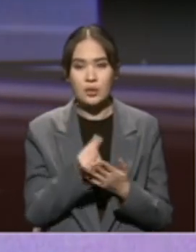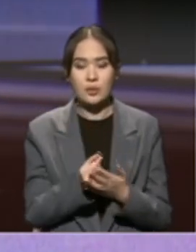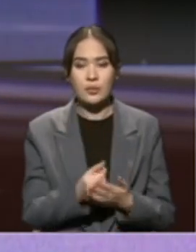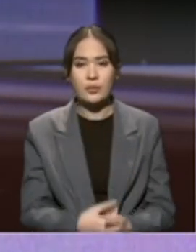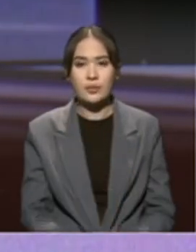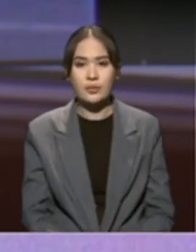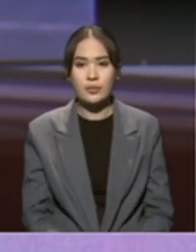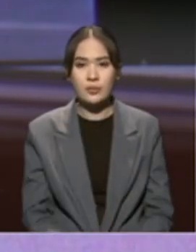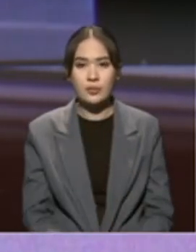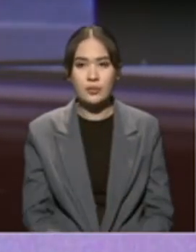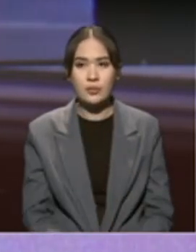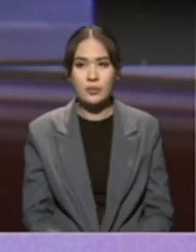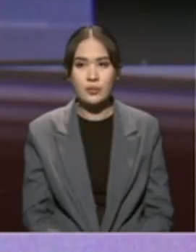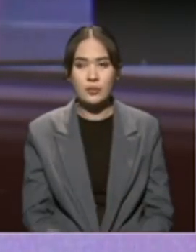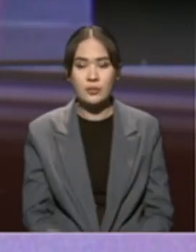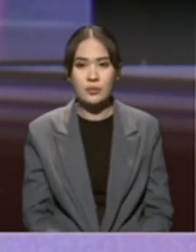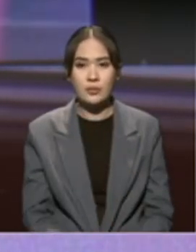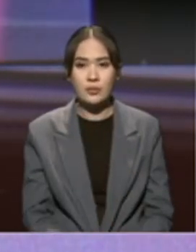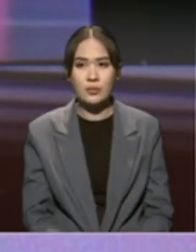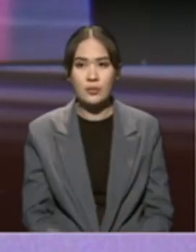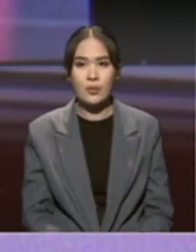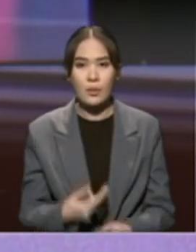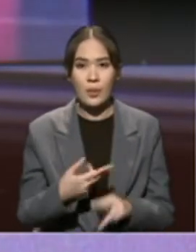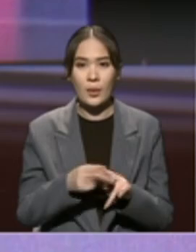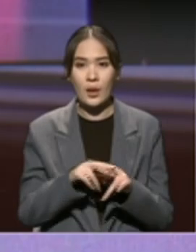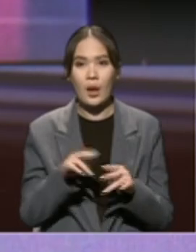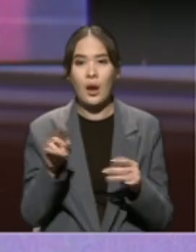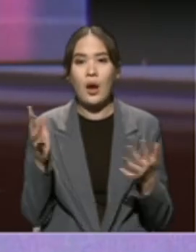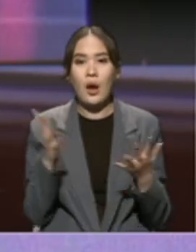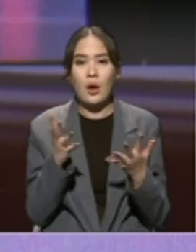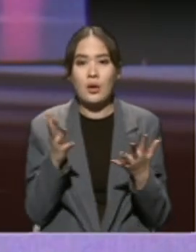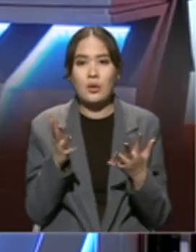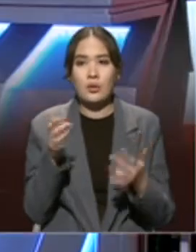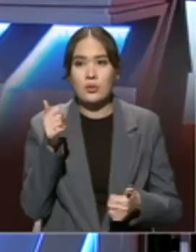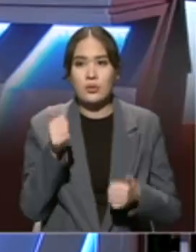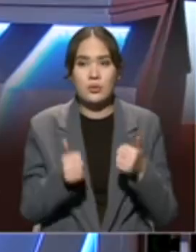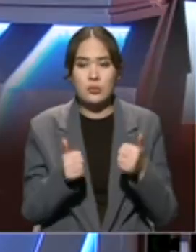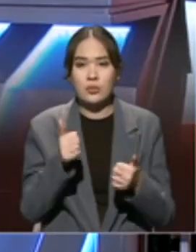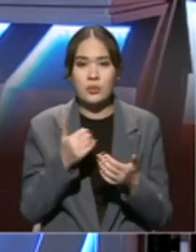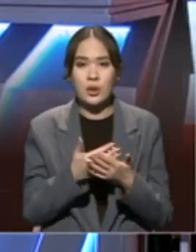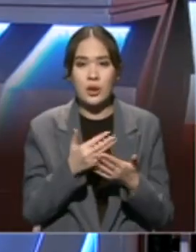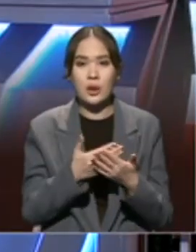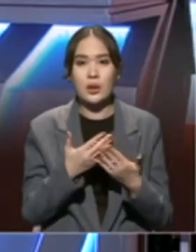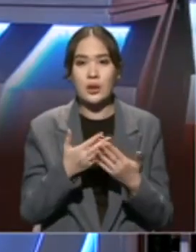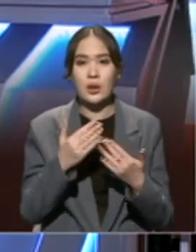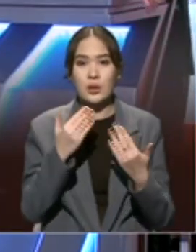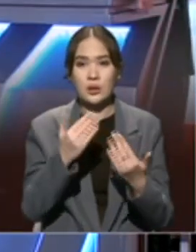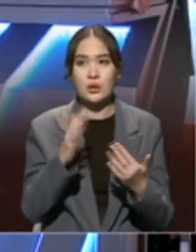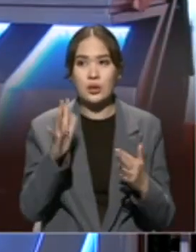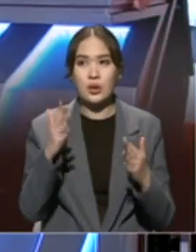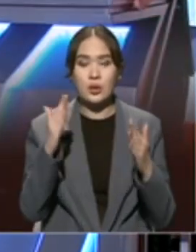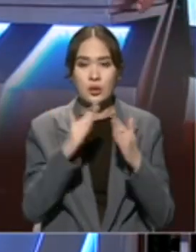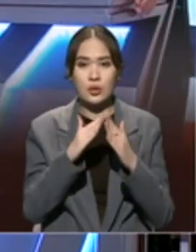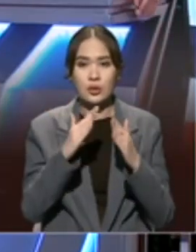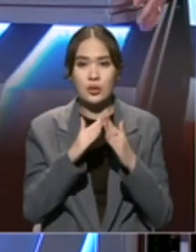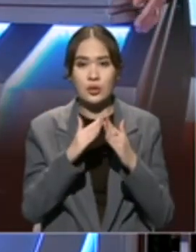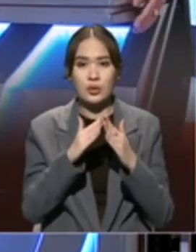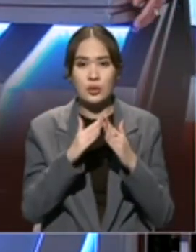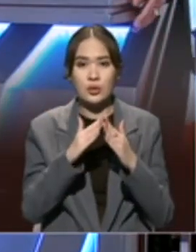айтқанда. Яғни миллион теңге алсаңыз, айырмашылығы неде болды сонда? Ол әсер етеді, ертең сіз мысалға үй алып жатасыз. Ол үшін маған жазылу